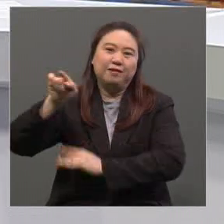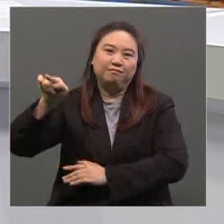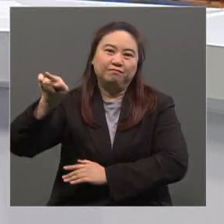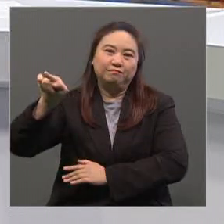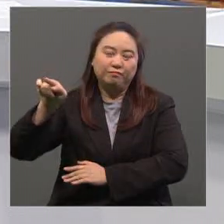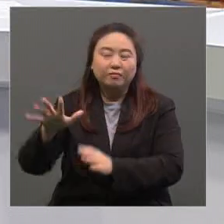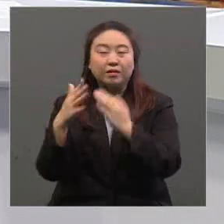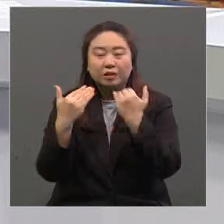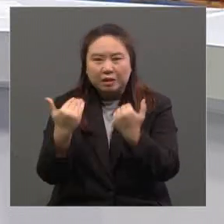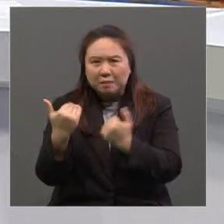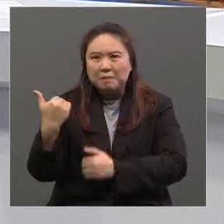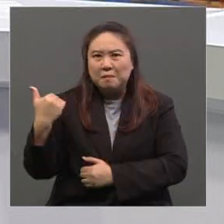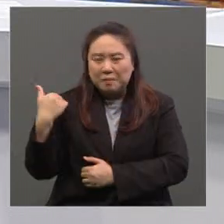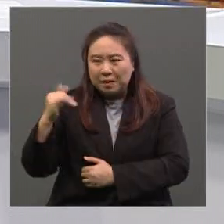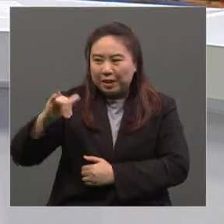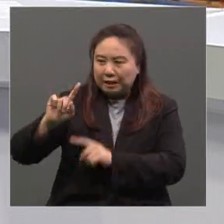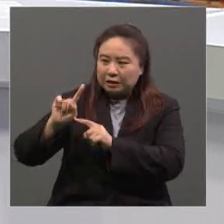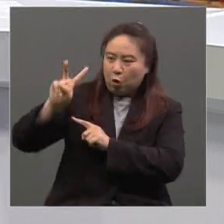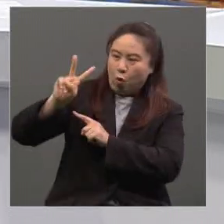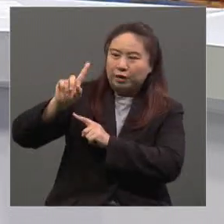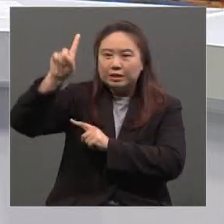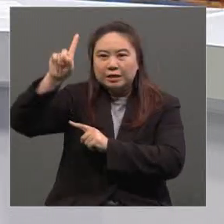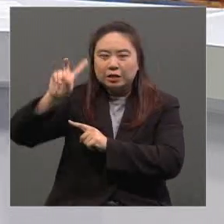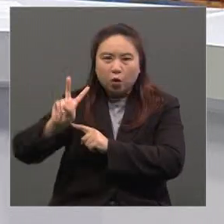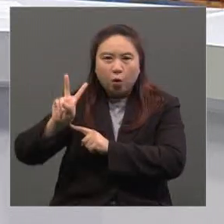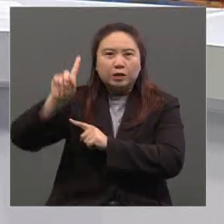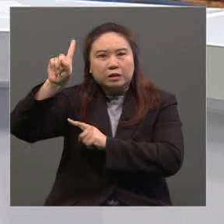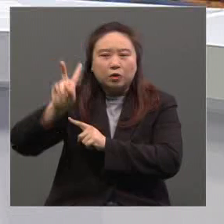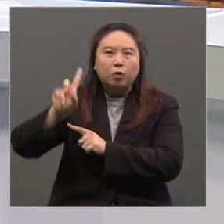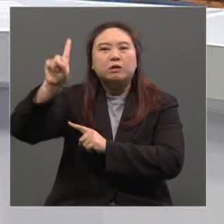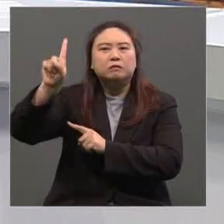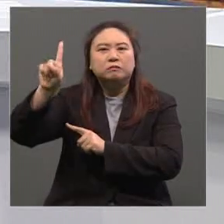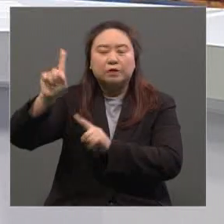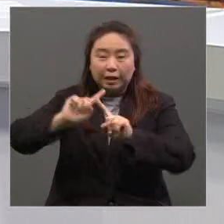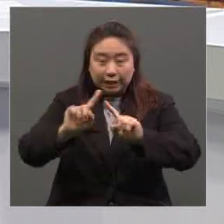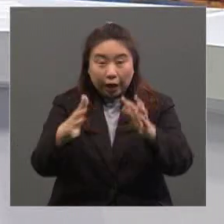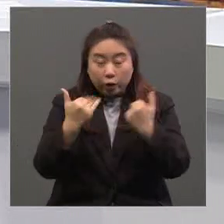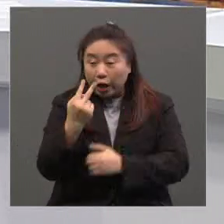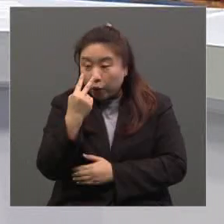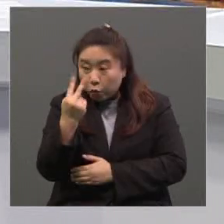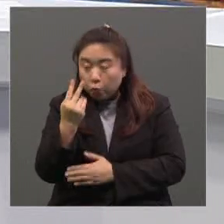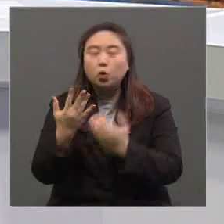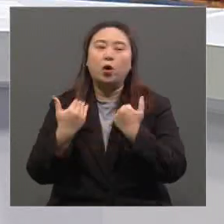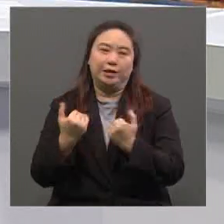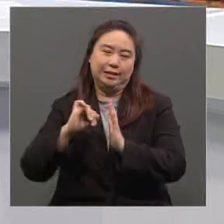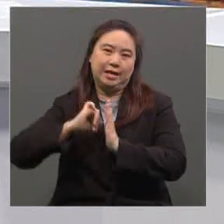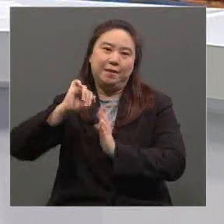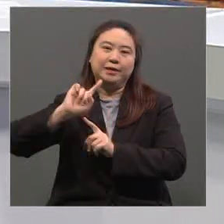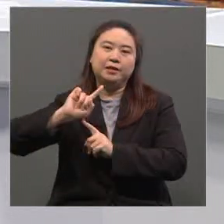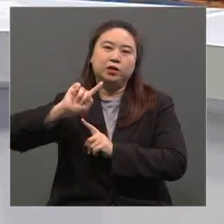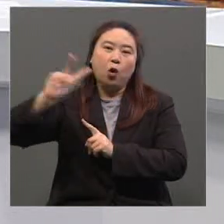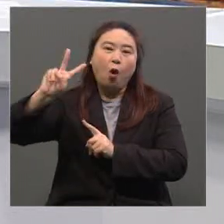บางช่วงบางตอนเนี่ยขึ้นเป็นอันดับ 1ของโลกคือแย่ที่สุดในโลกมาแต่ว่าล่าสุดที่เข้าไปดูเนี่ยตอนนี้อยู่ที่อันดับ 2นะ